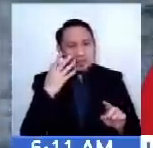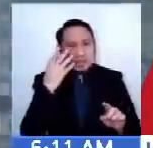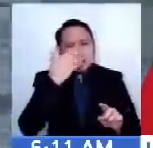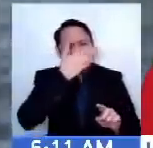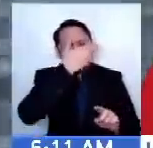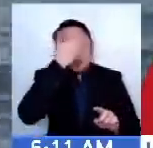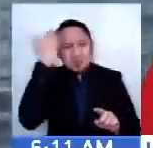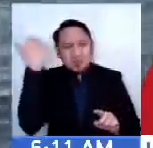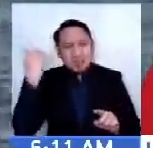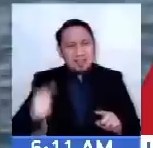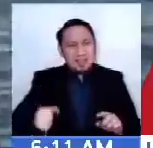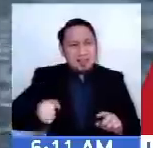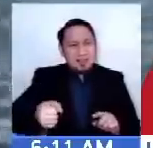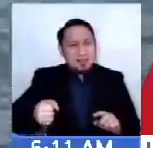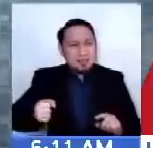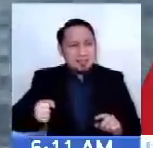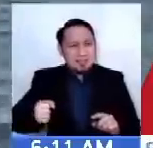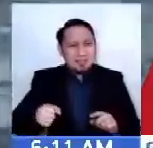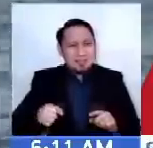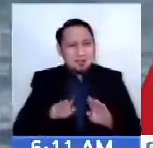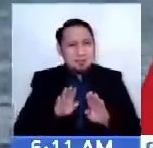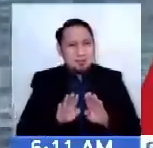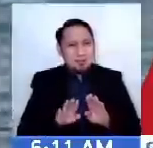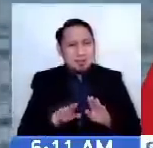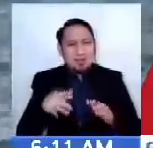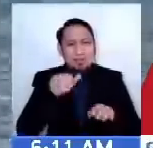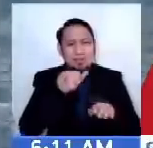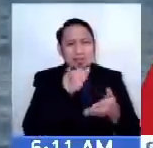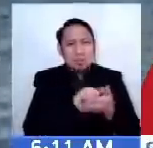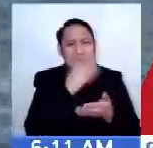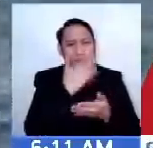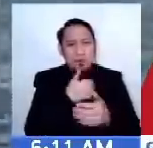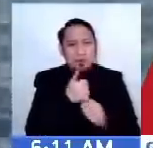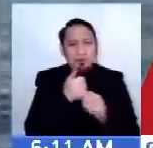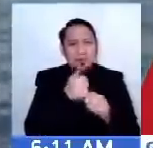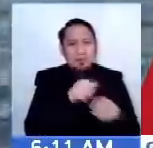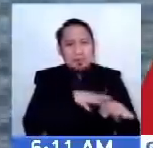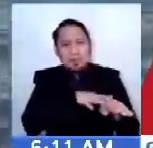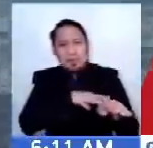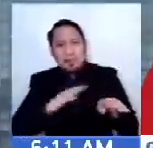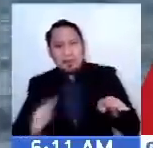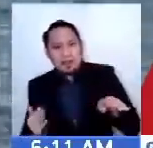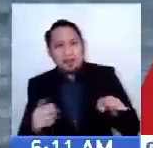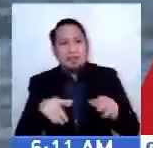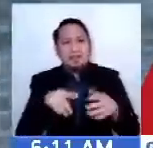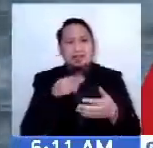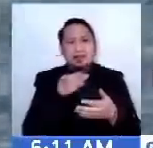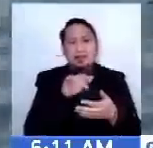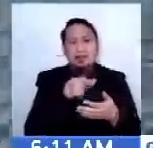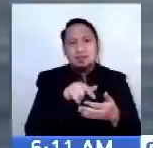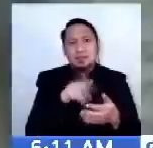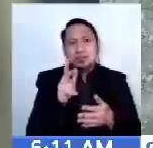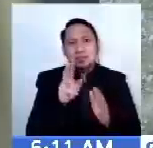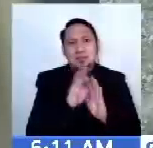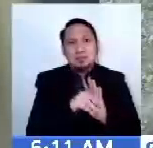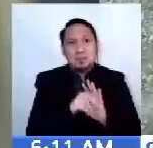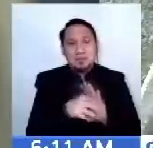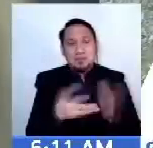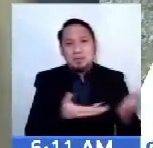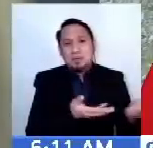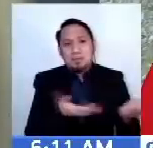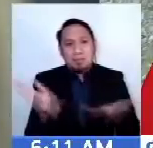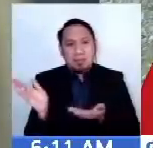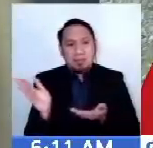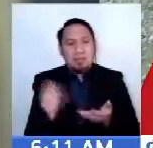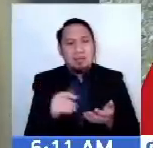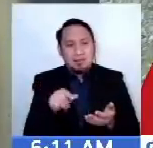napaatras diretso sa tubig. Inabot ng 30 minuto bago maiahon ng sasakyan. Wala naman itong sakay. Sa Mandawi